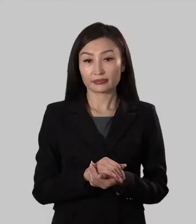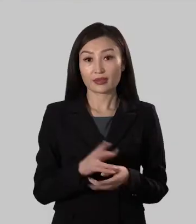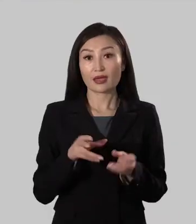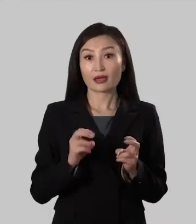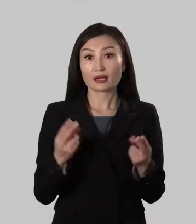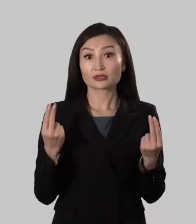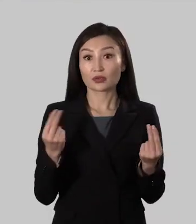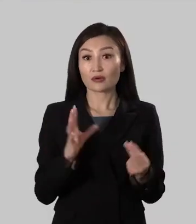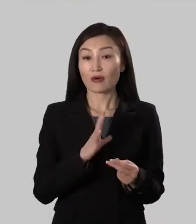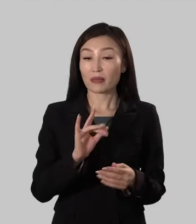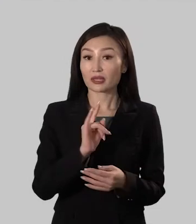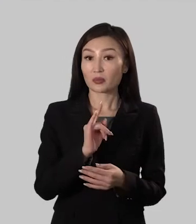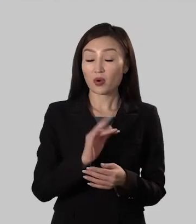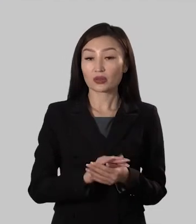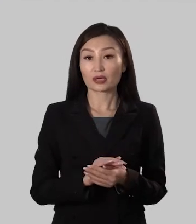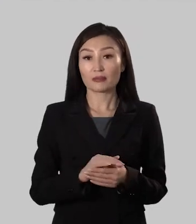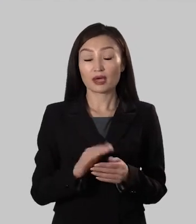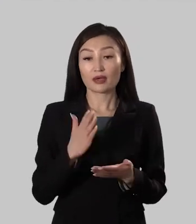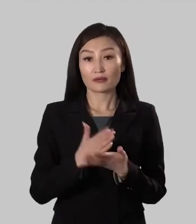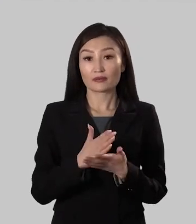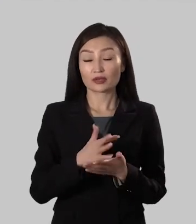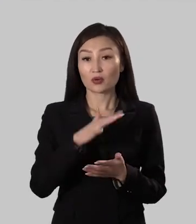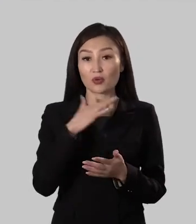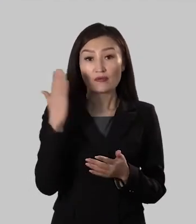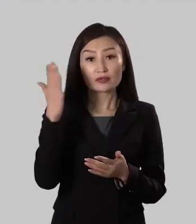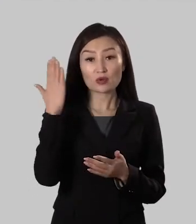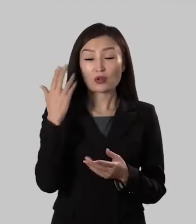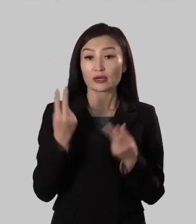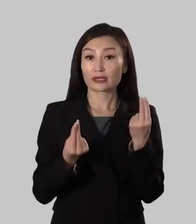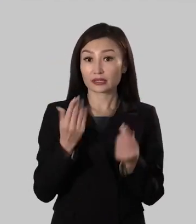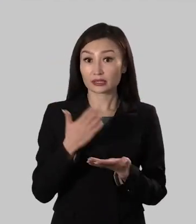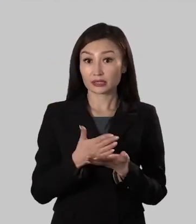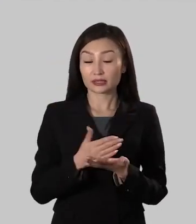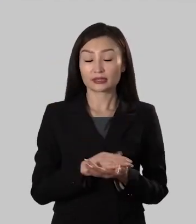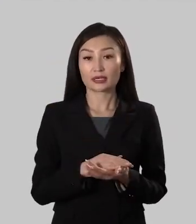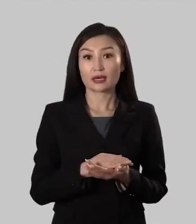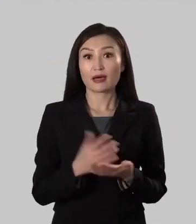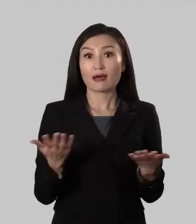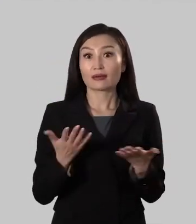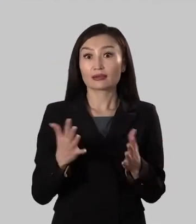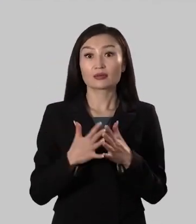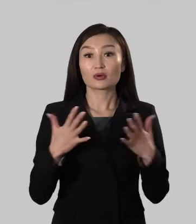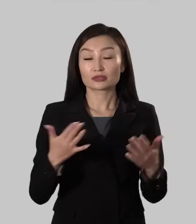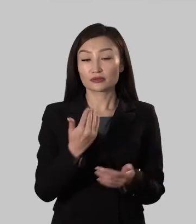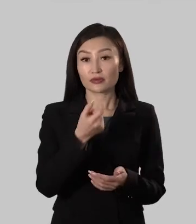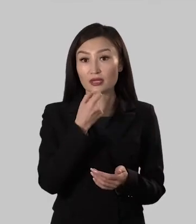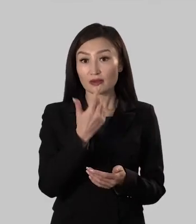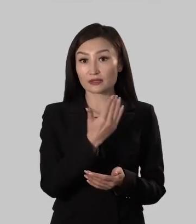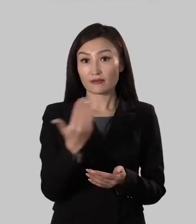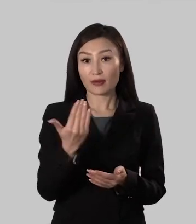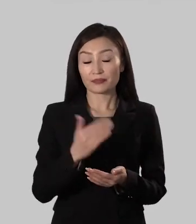Как здорово быть ребенком, ведь существует столько веселых игр. А какие больше всего нравятся